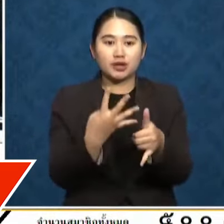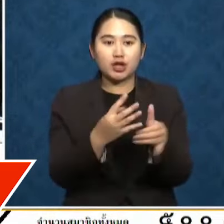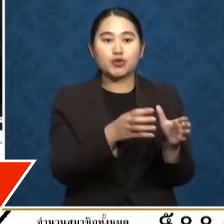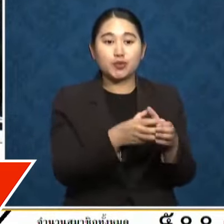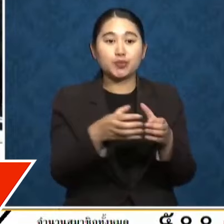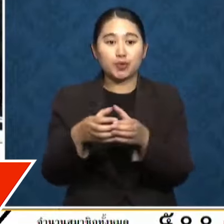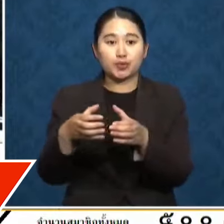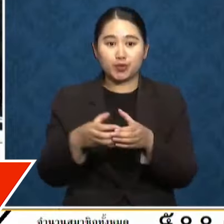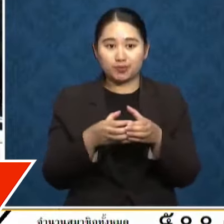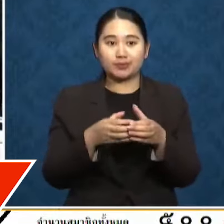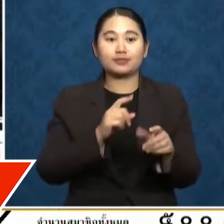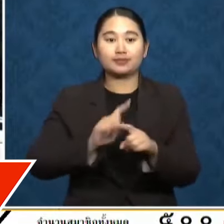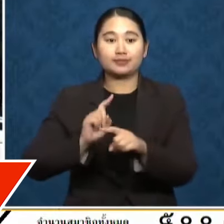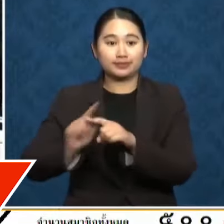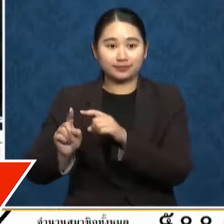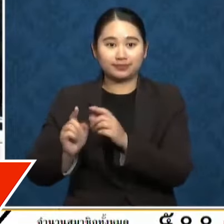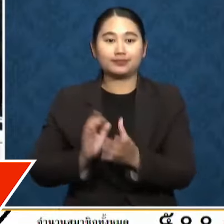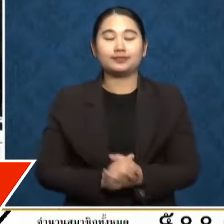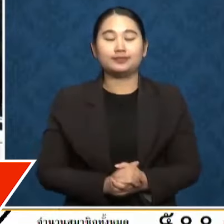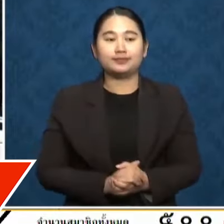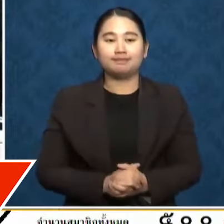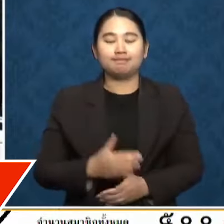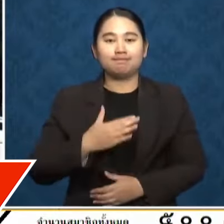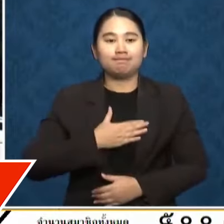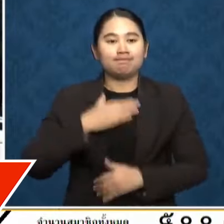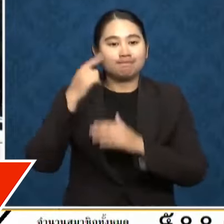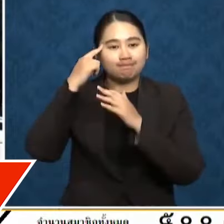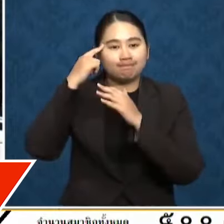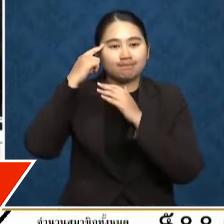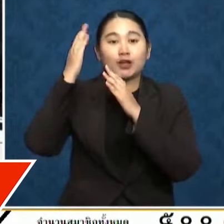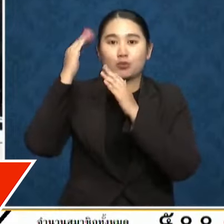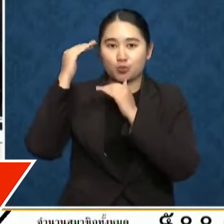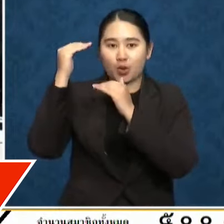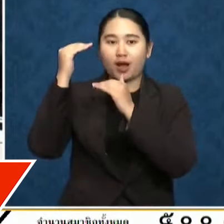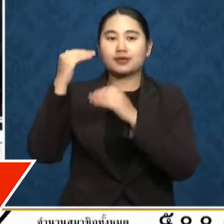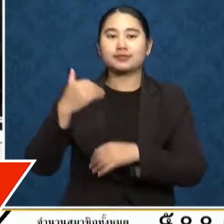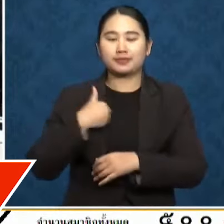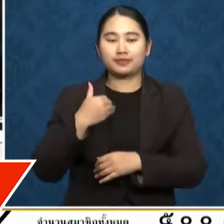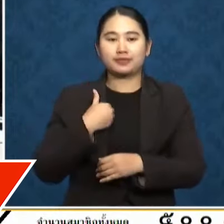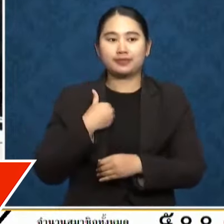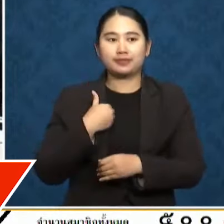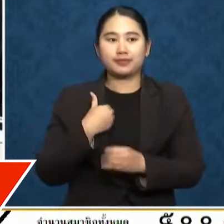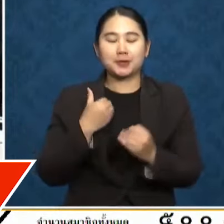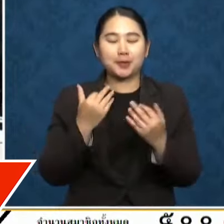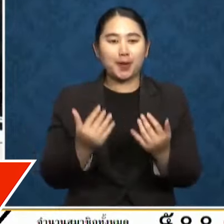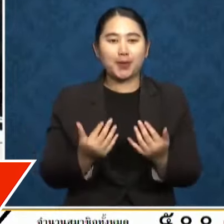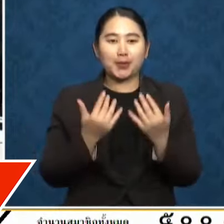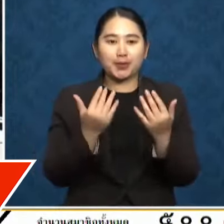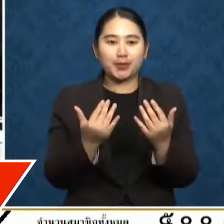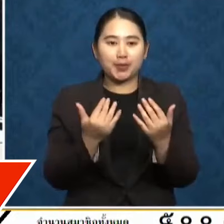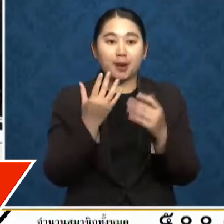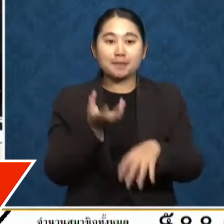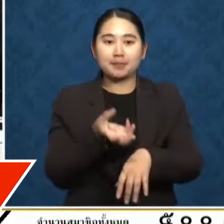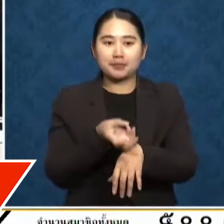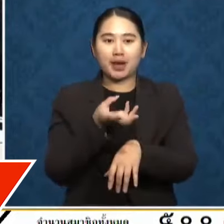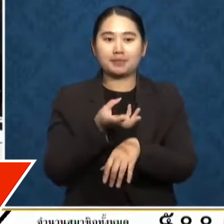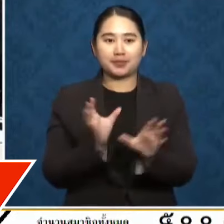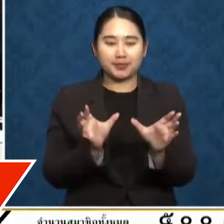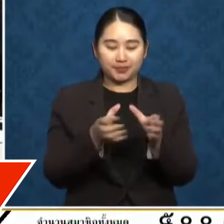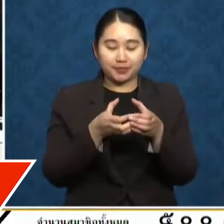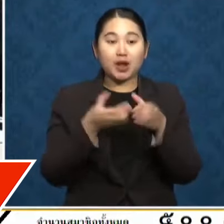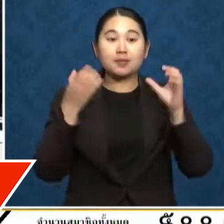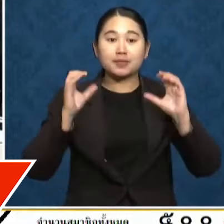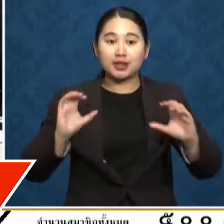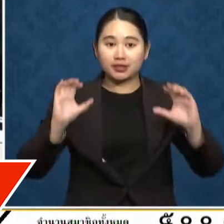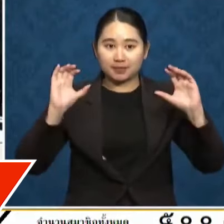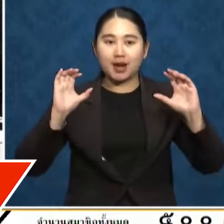ระเพศดิฉันยัมีความหวังอยู่ว่าไม่กี่นาทีหัจากนี้พักร่วมรัฐบ